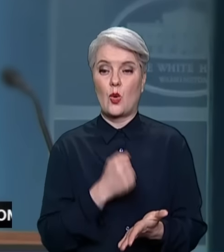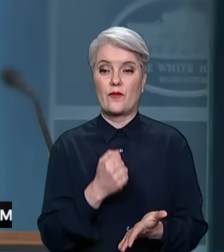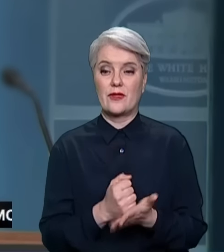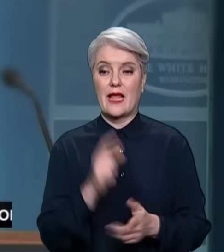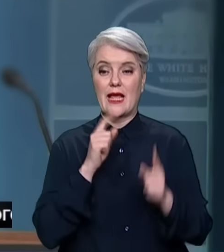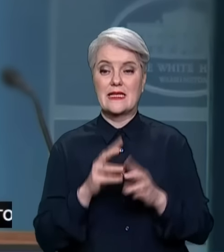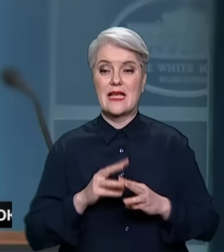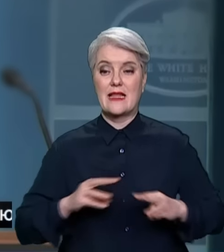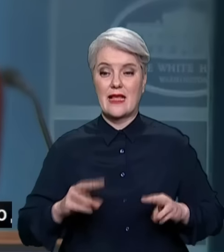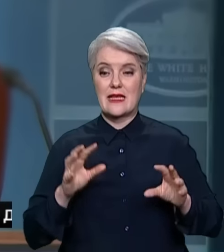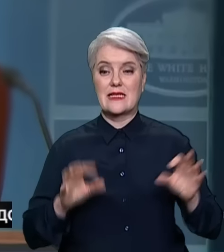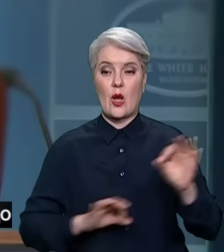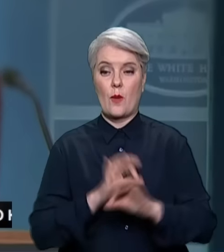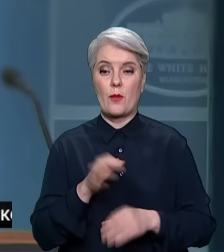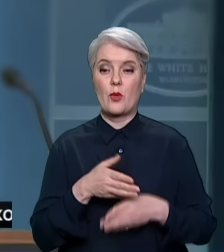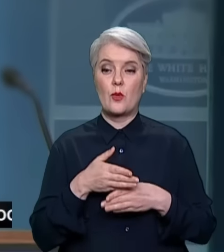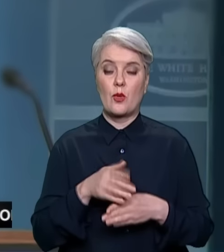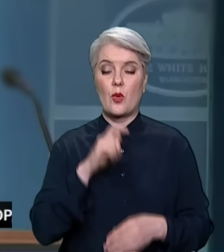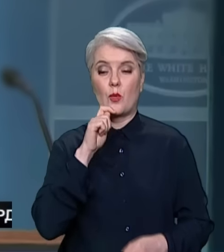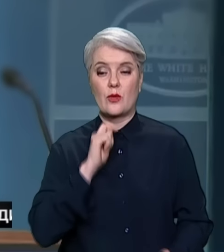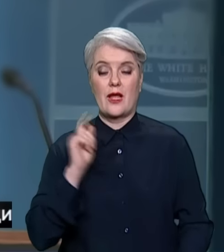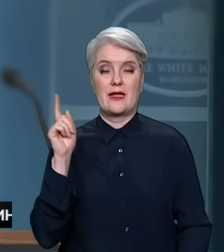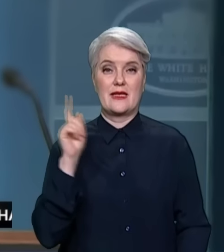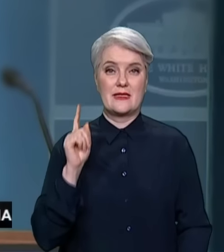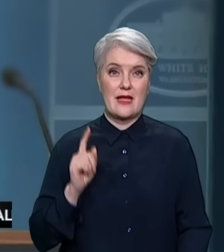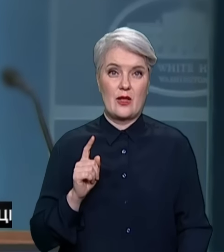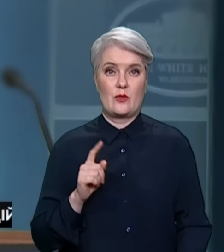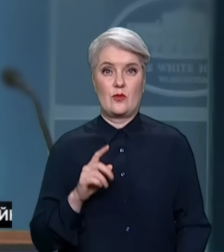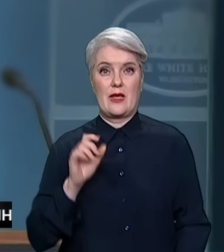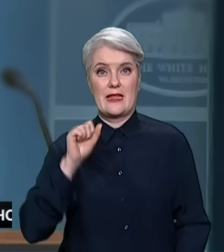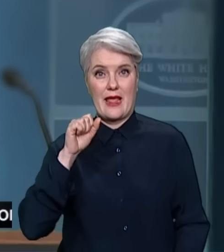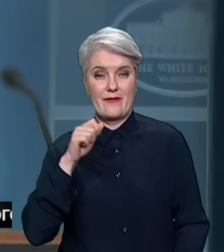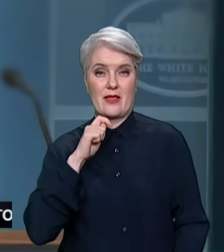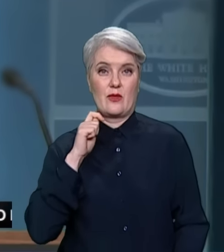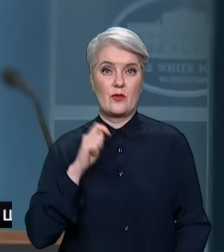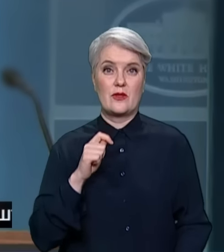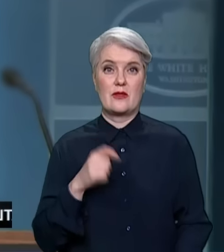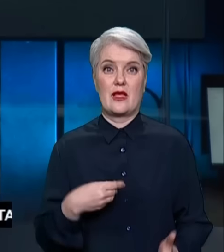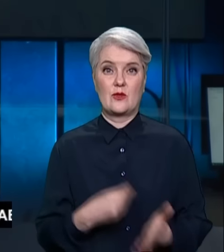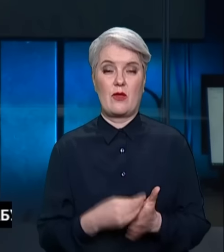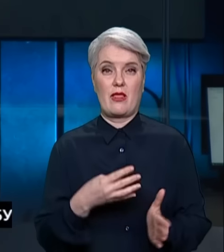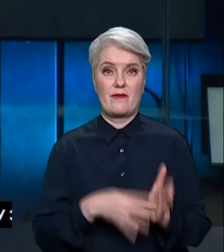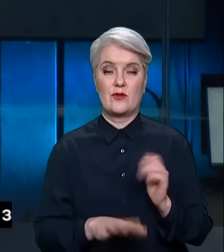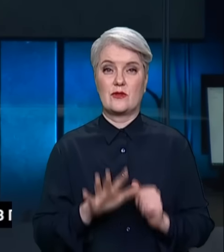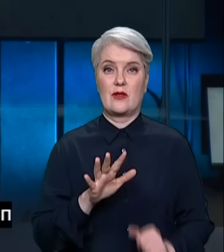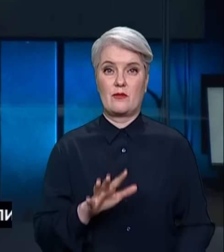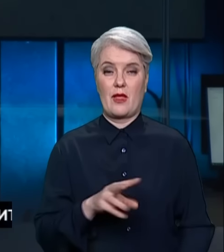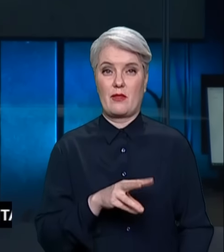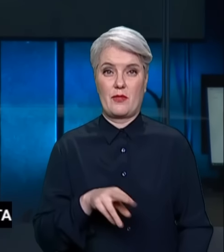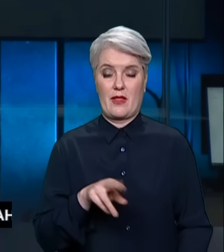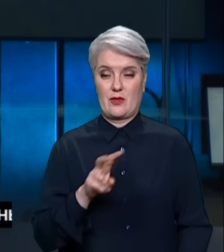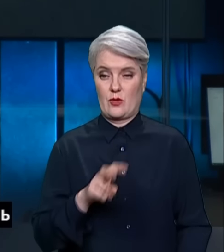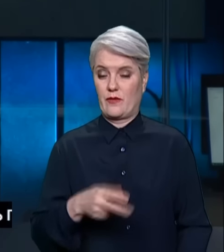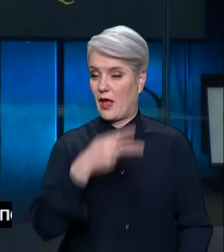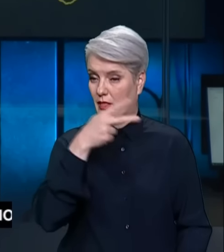сенатський законопроєкт про допомогу Ізраїлю, Україні та Тайваню сумою 95 мільярдів доларів. Латвія